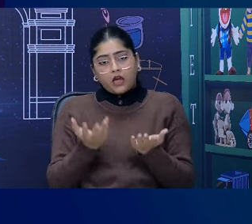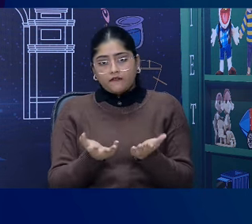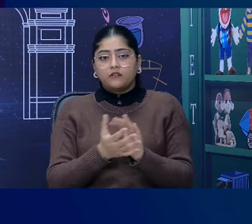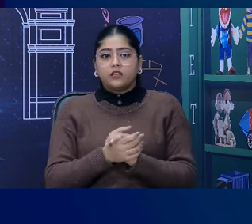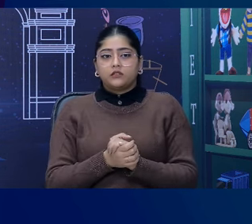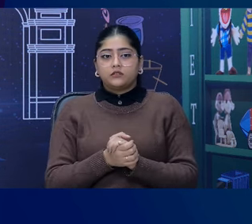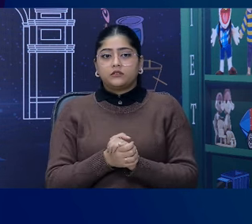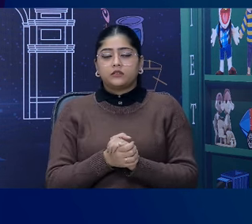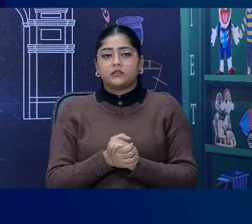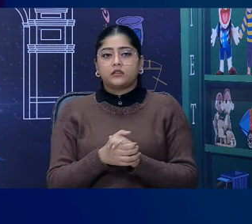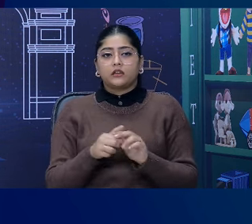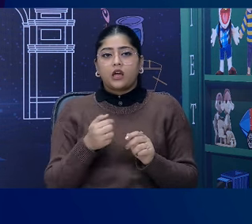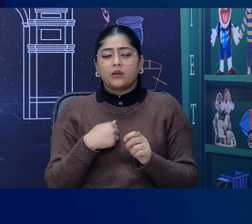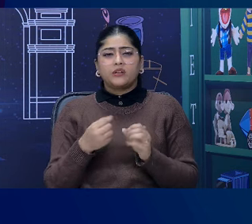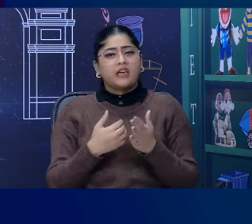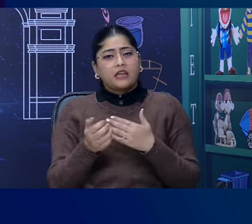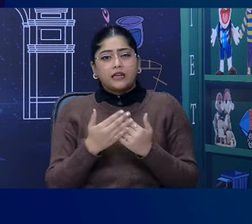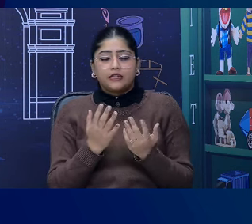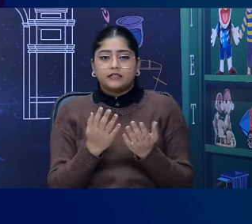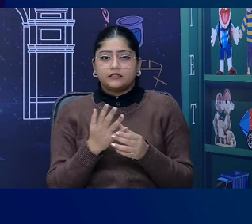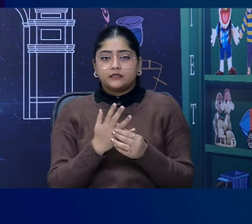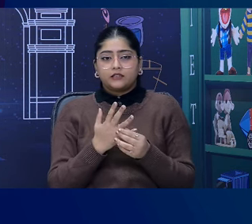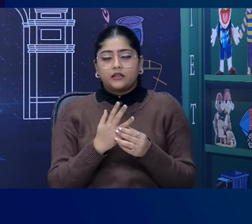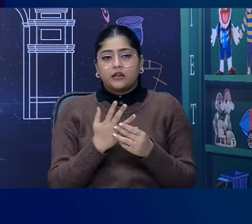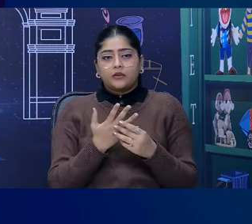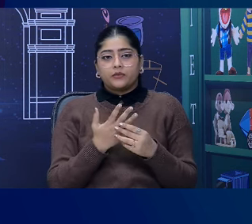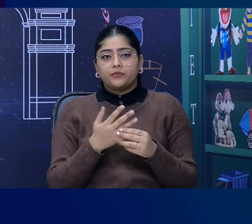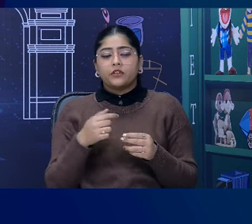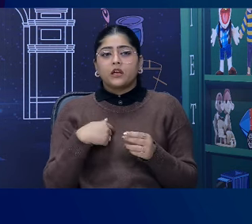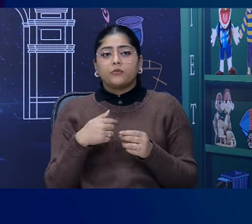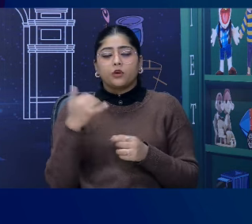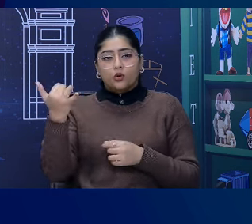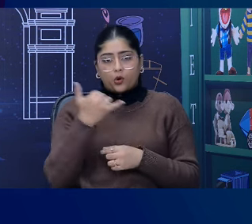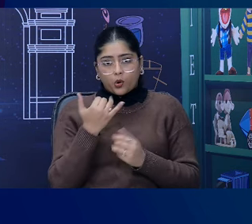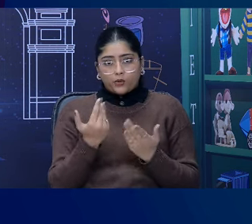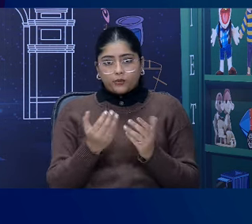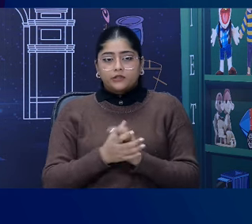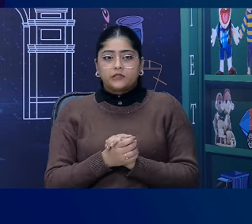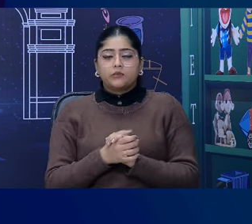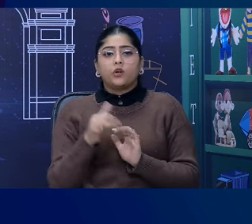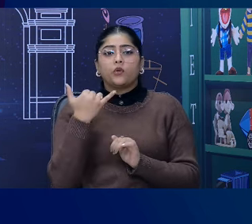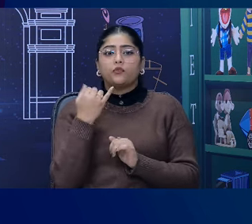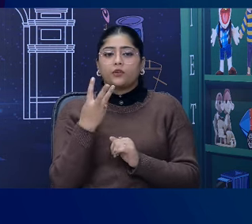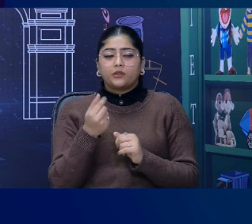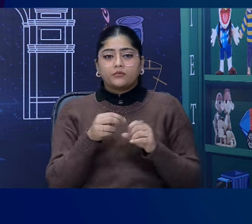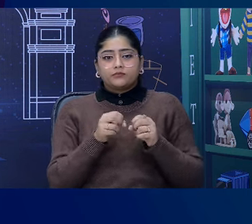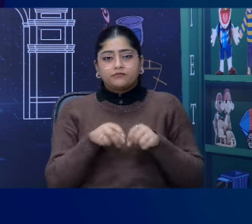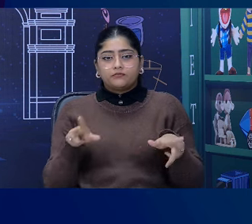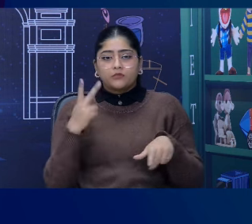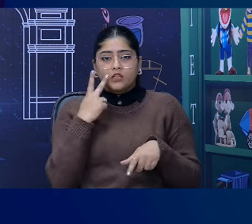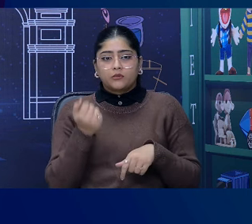हैं आप हमसे हमारे वेरियस मीडियम से जुड़ सकते हैं आप हमें कॉल कर सकते हैं हमारे टेलीफोन नंबर पर जो है